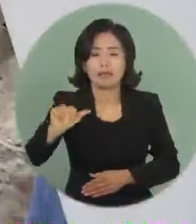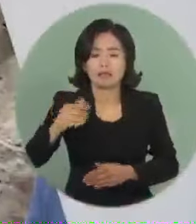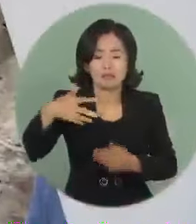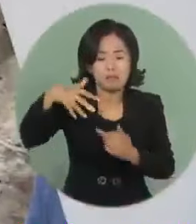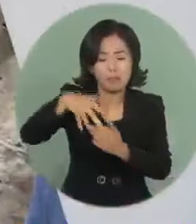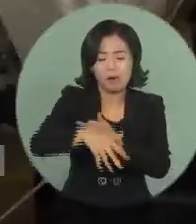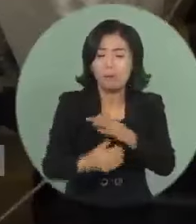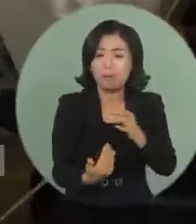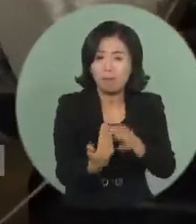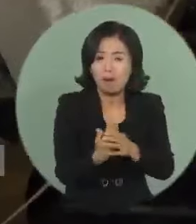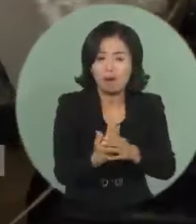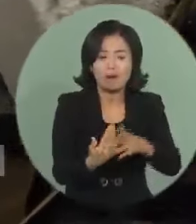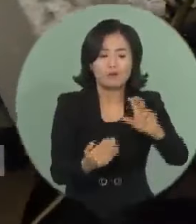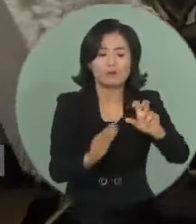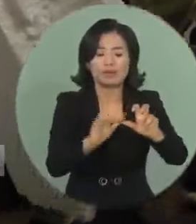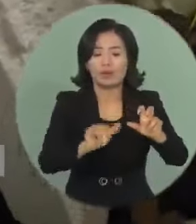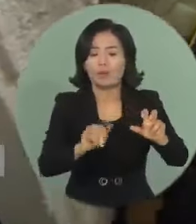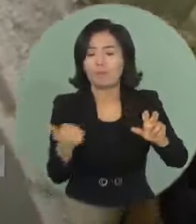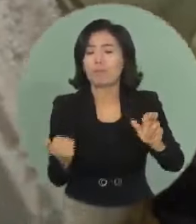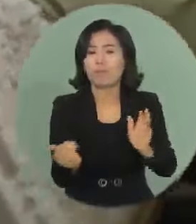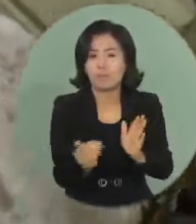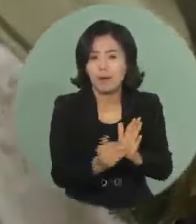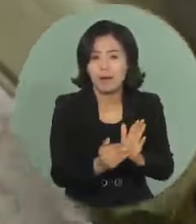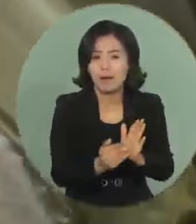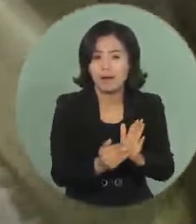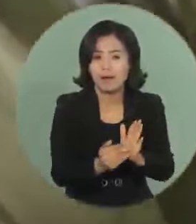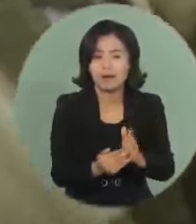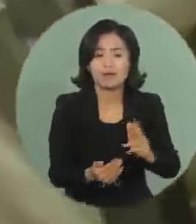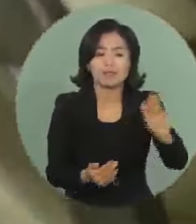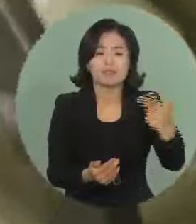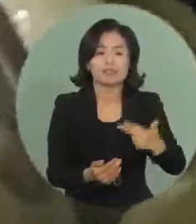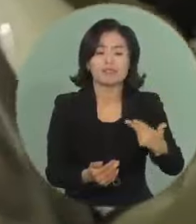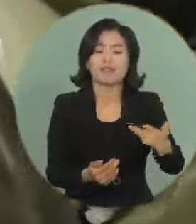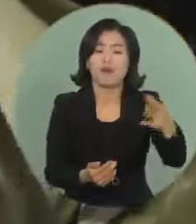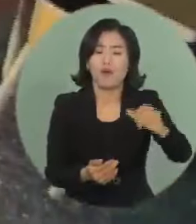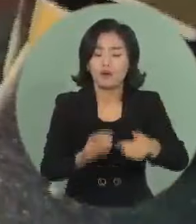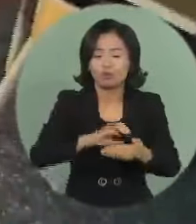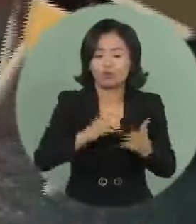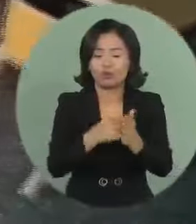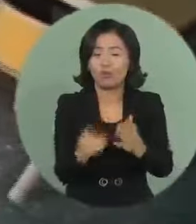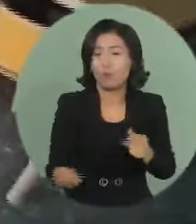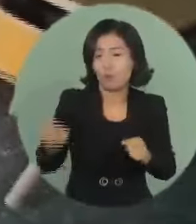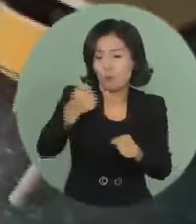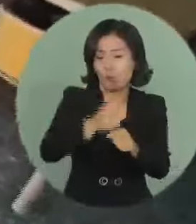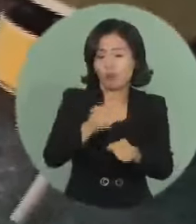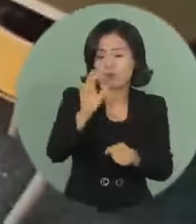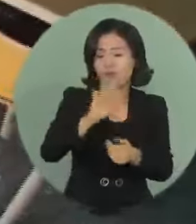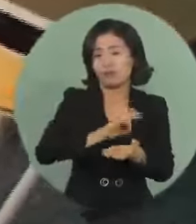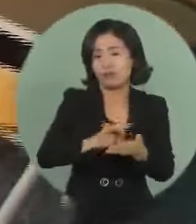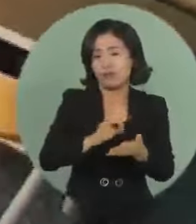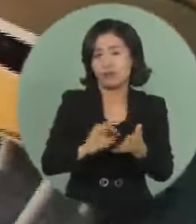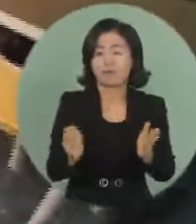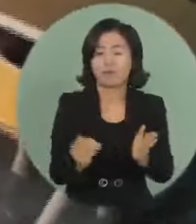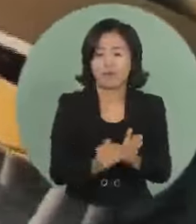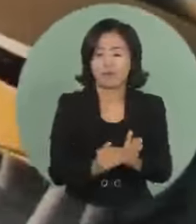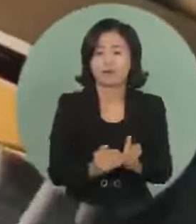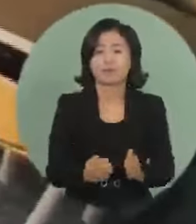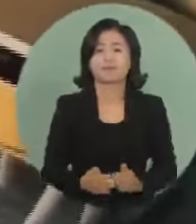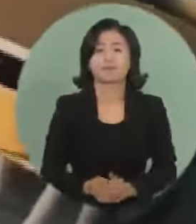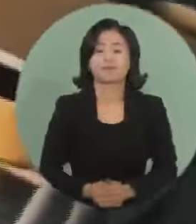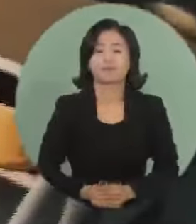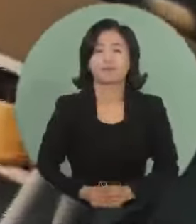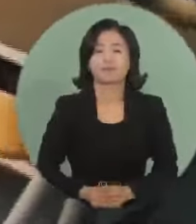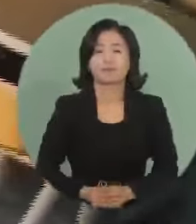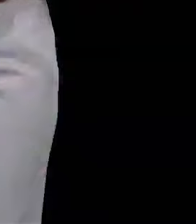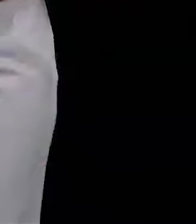발생해 25명이 목숨을 잃고 7천억 원에 달하는 복구 비용이 발생했습니다 MBC 뉴스